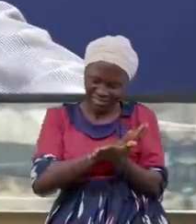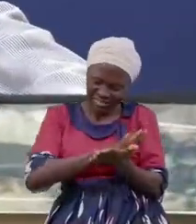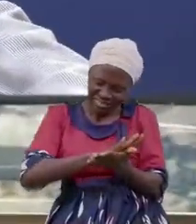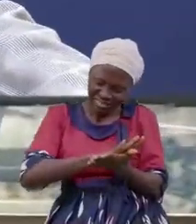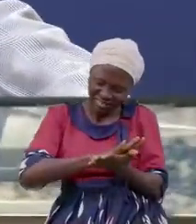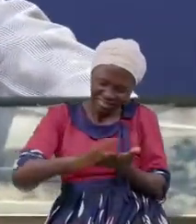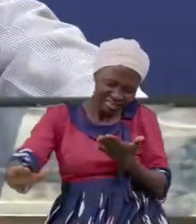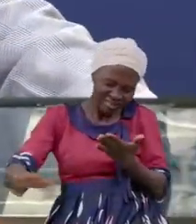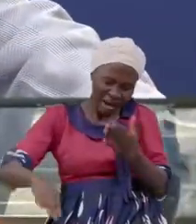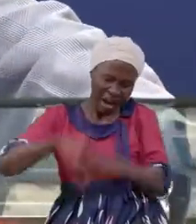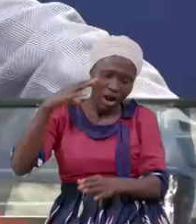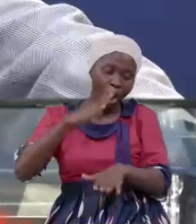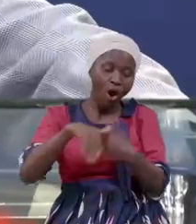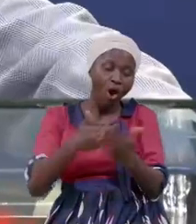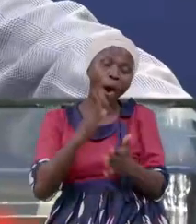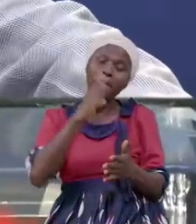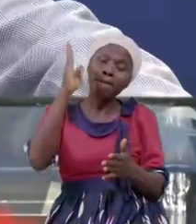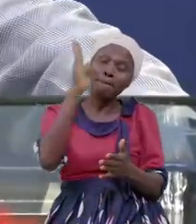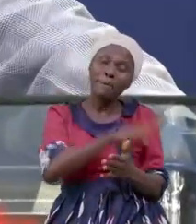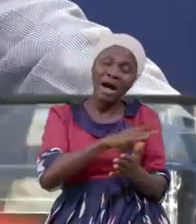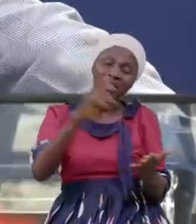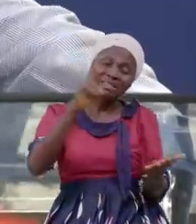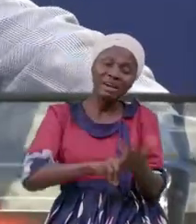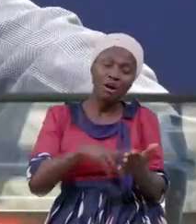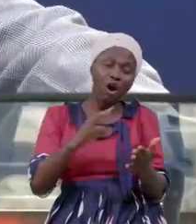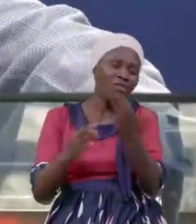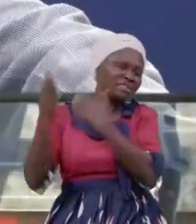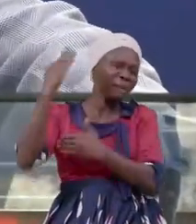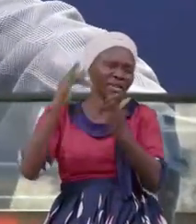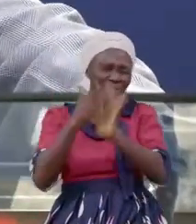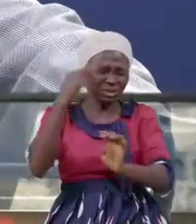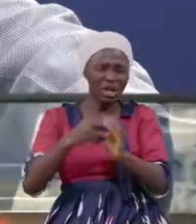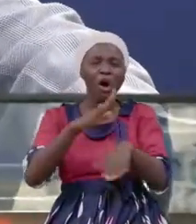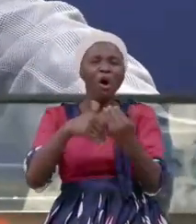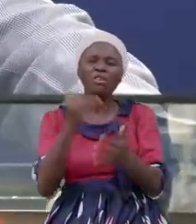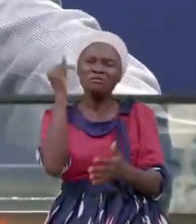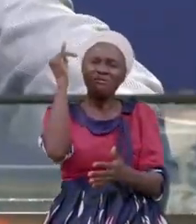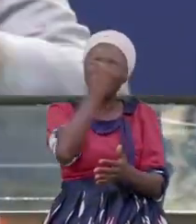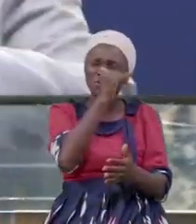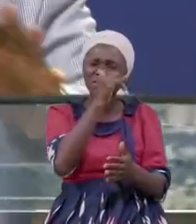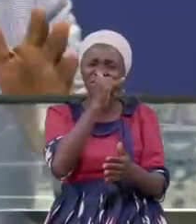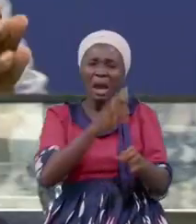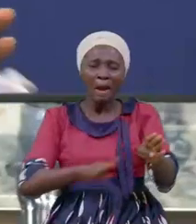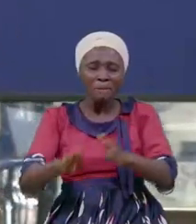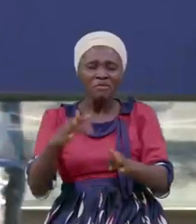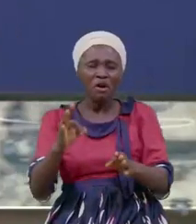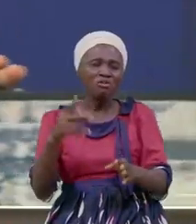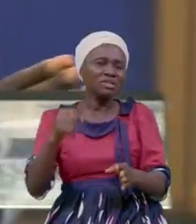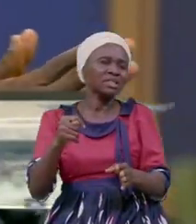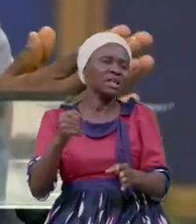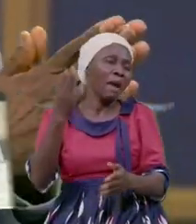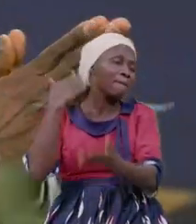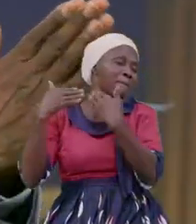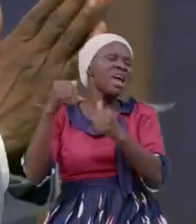efface toutes les mauvaises choses du passé de leur vie les actes insensés du passé toutes